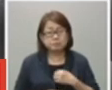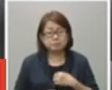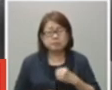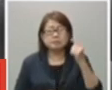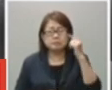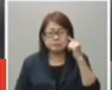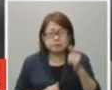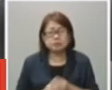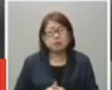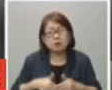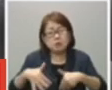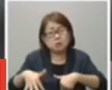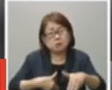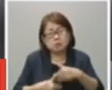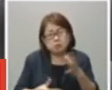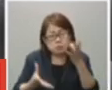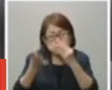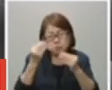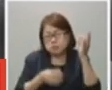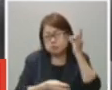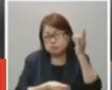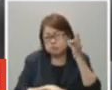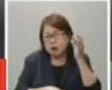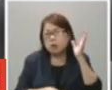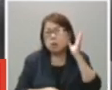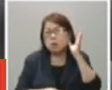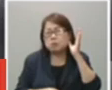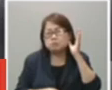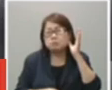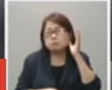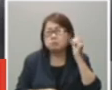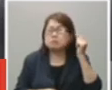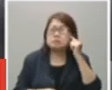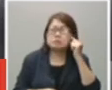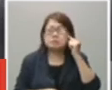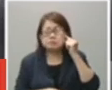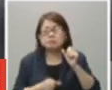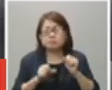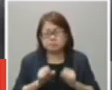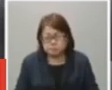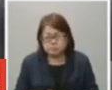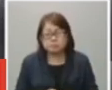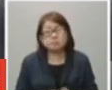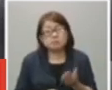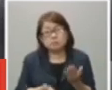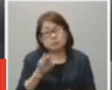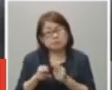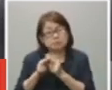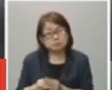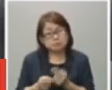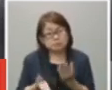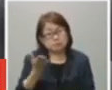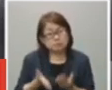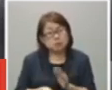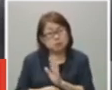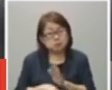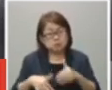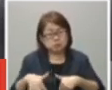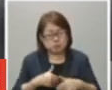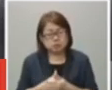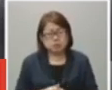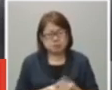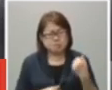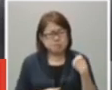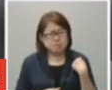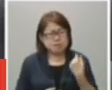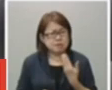าชนฟังผมอภิปรายเขาเชื่อแล้วครับเขาตัดสินใจเชื่อหรือไม่เชื่อไปเรียบร้อยแล้วว่าเรื่องนี้มันมีการเรีย